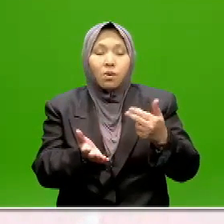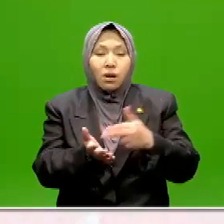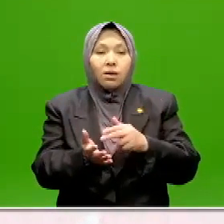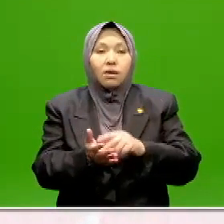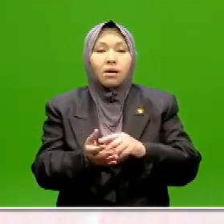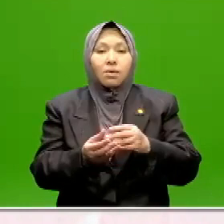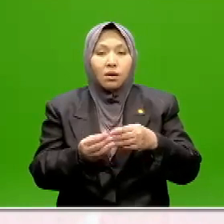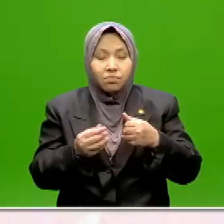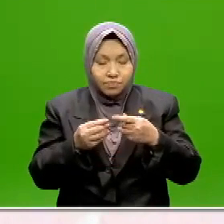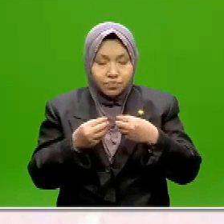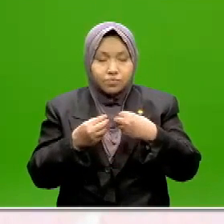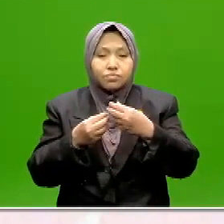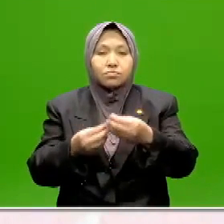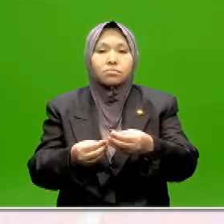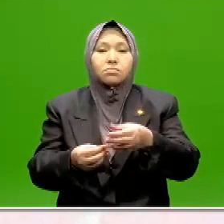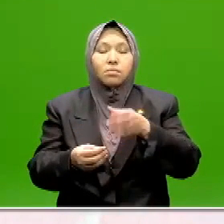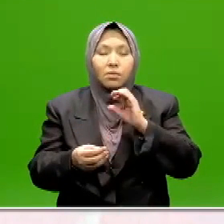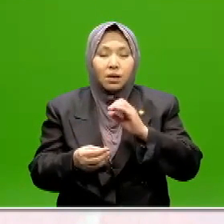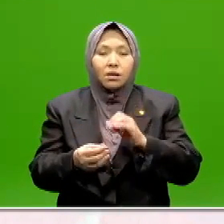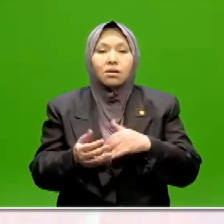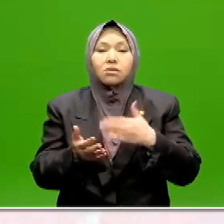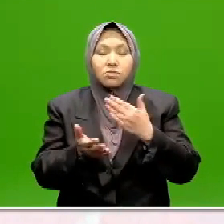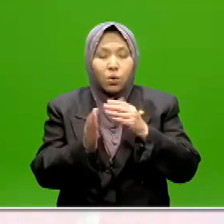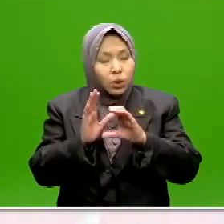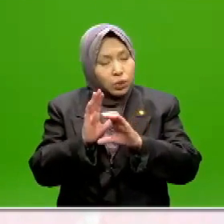minum itu